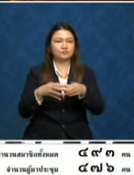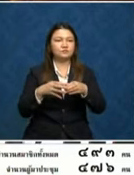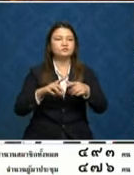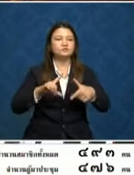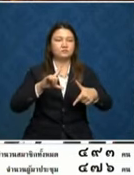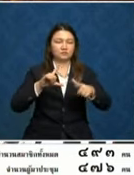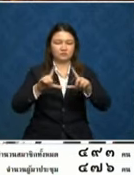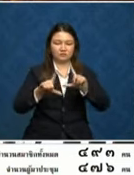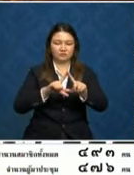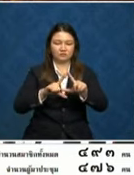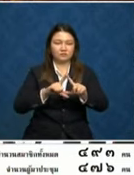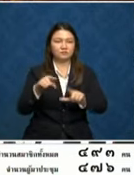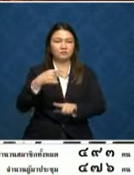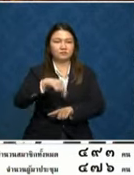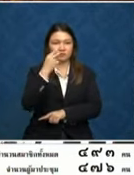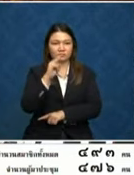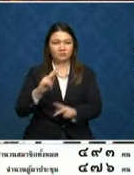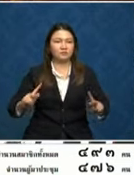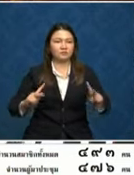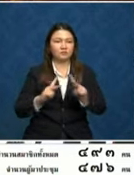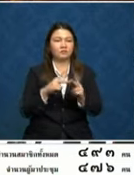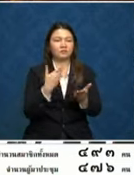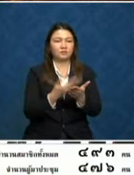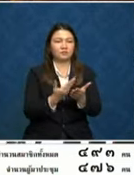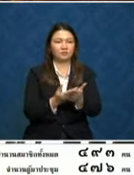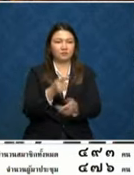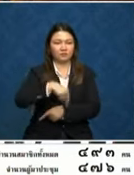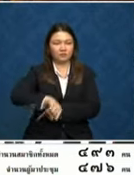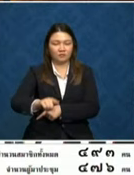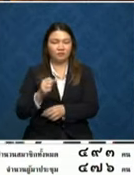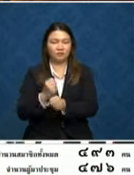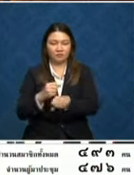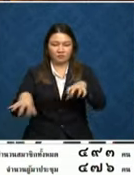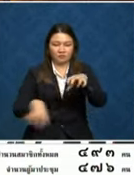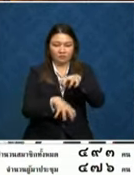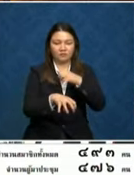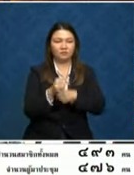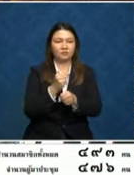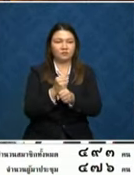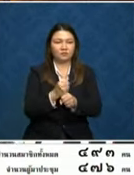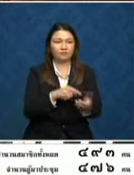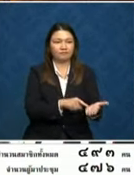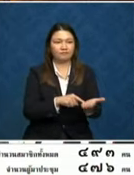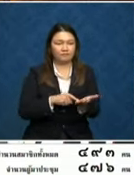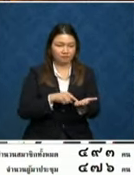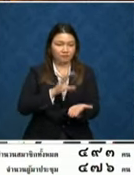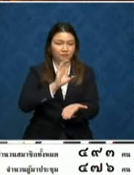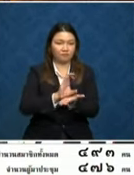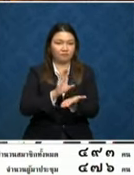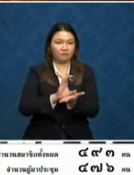ของกระทรวงการคลังและหน่วยงานในกำกับนี้นะครับก็มีการทำคำของบประมาณมานะครับประมาณ